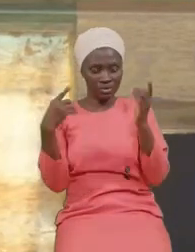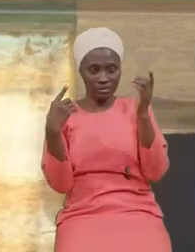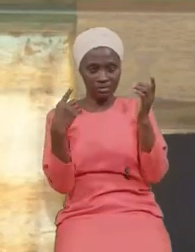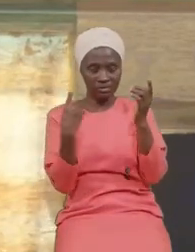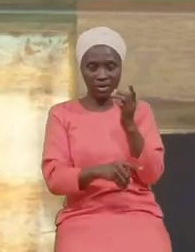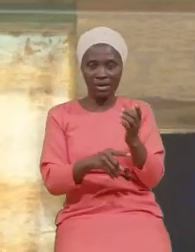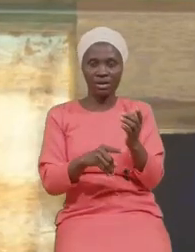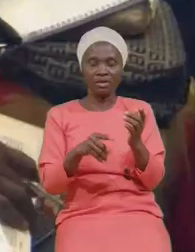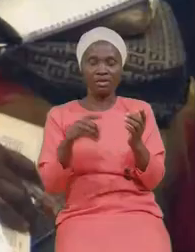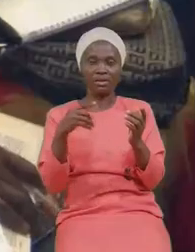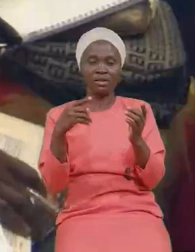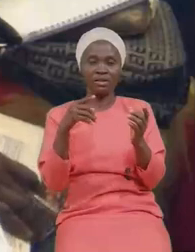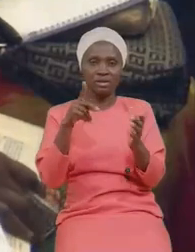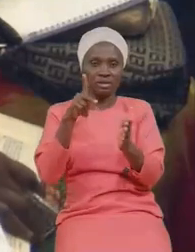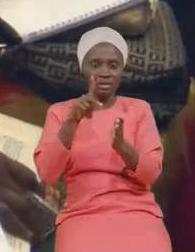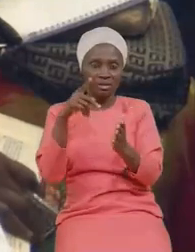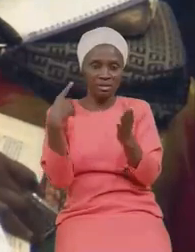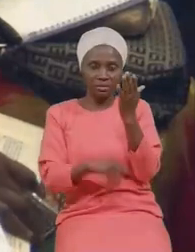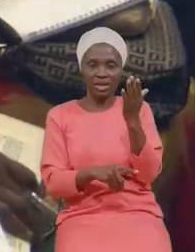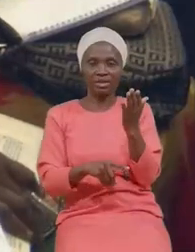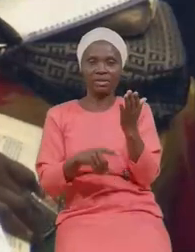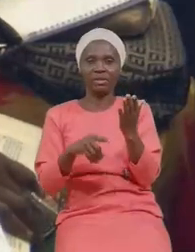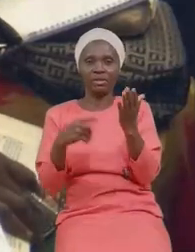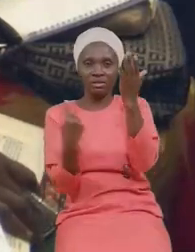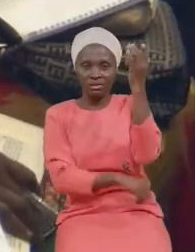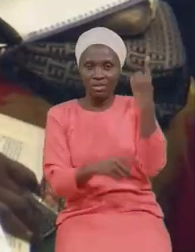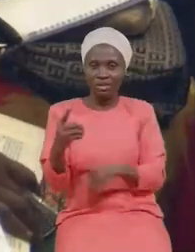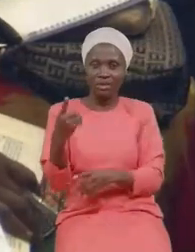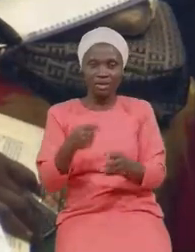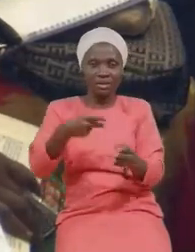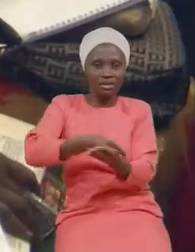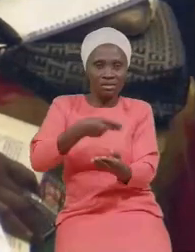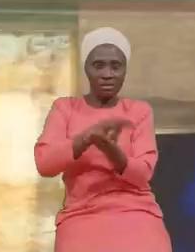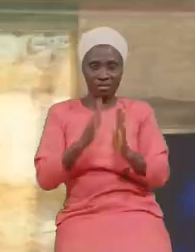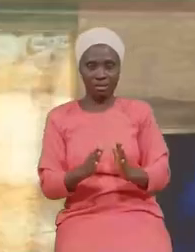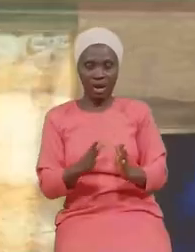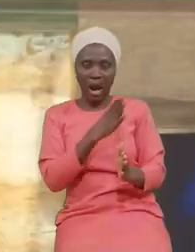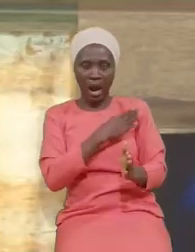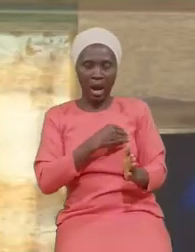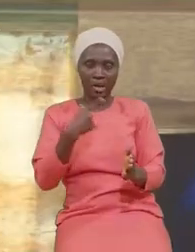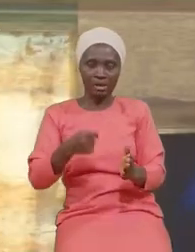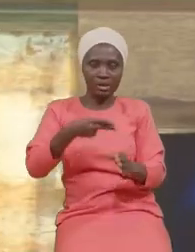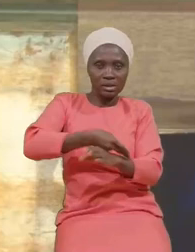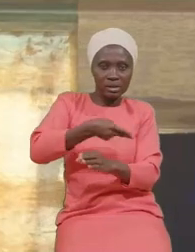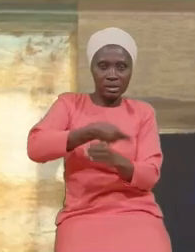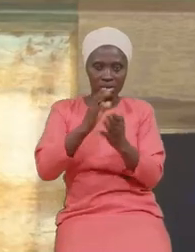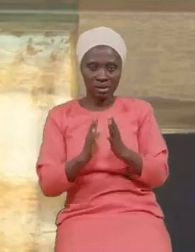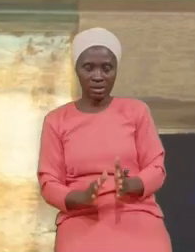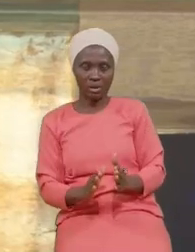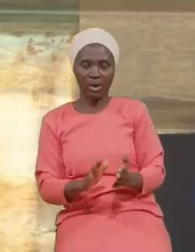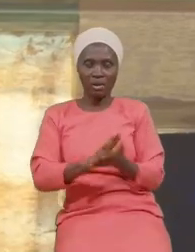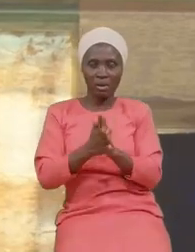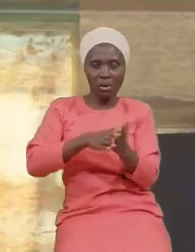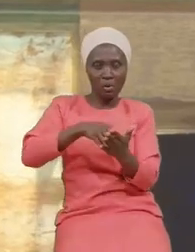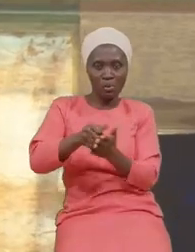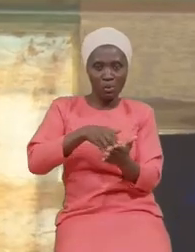frappe le berger et qu'il s'affaiblissent celui qui n'a pas d'épines Dorsel les Pinot dorsale frappe